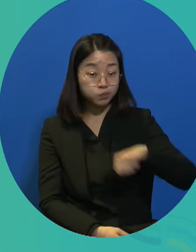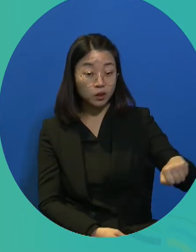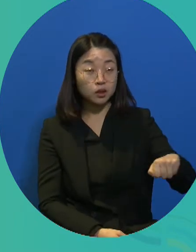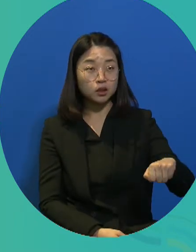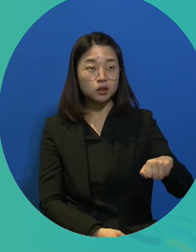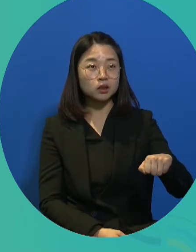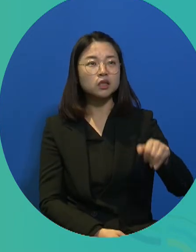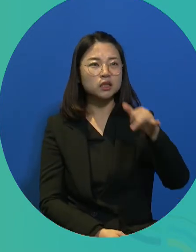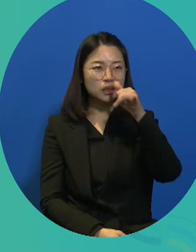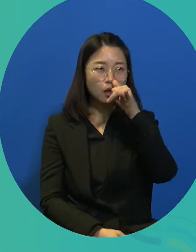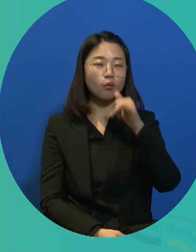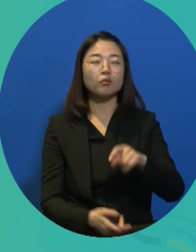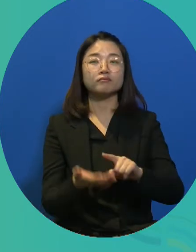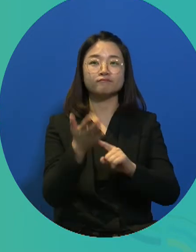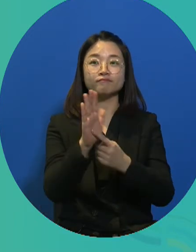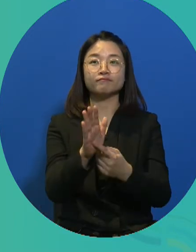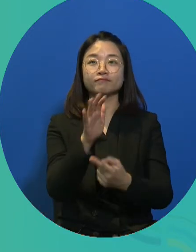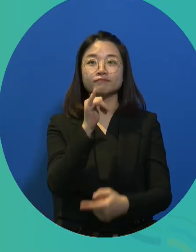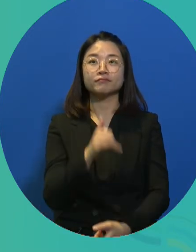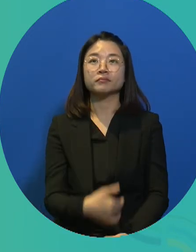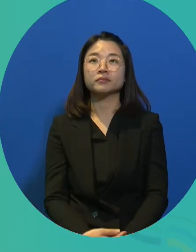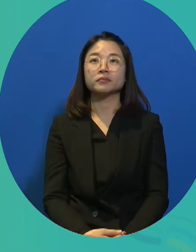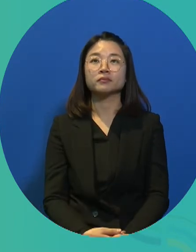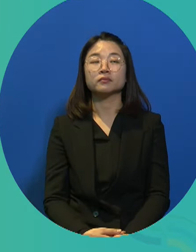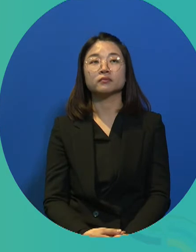위반할 수도 있을 것으로 보입니다.